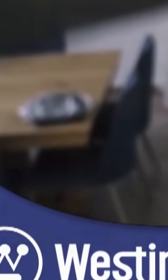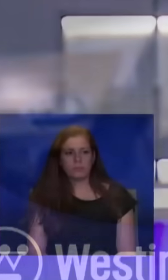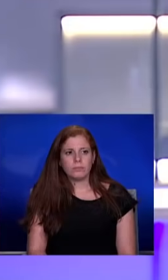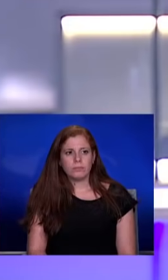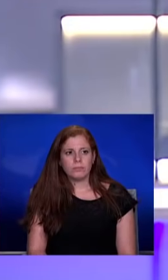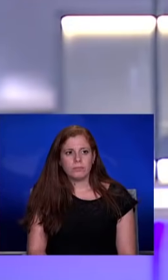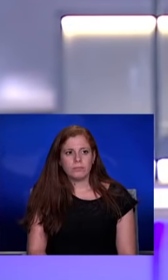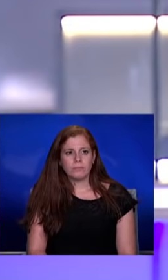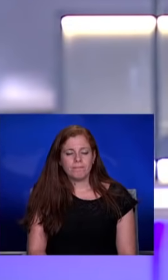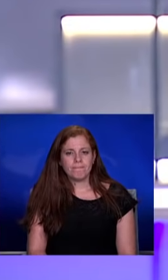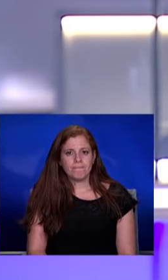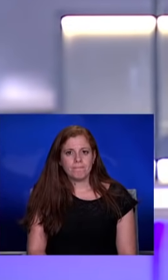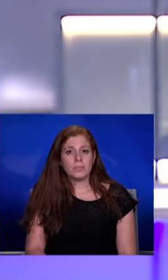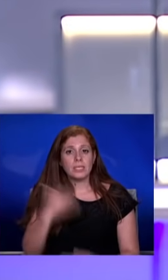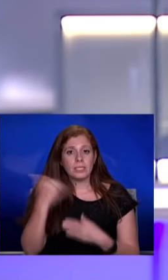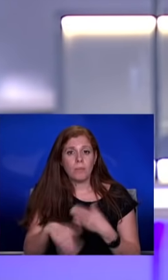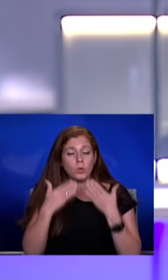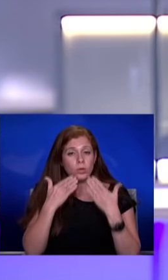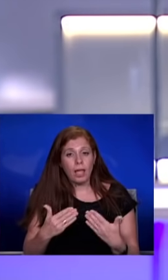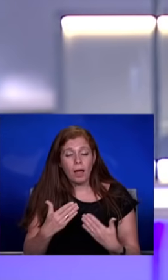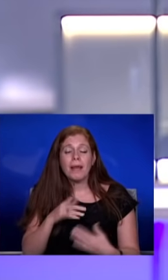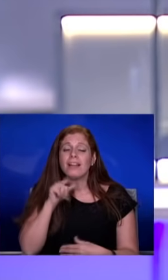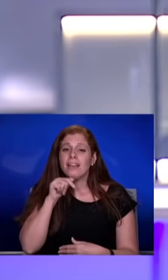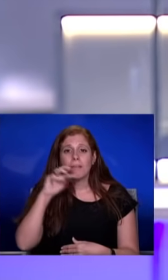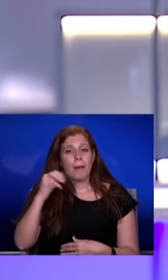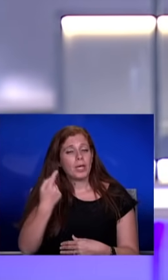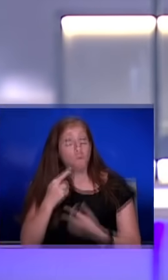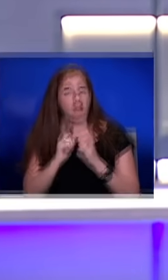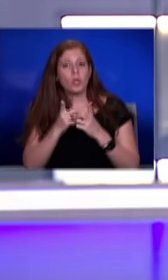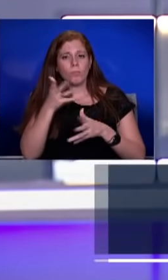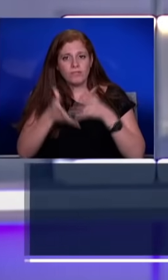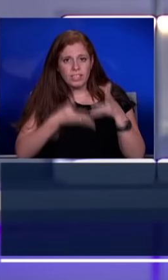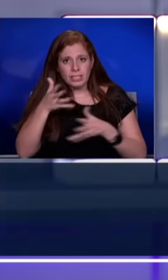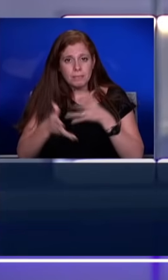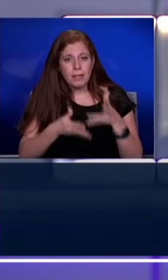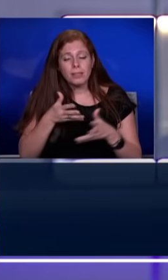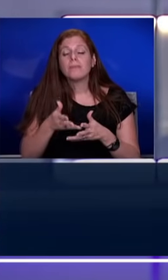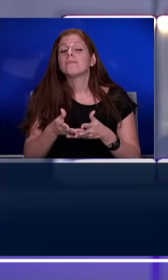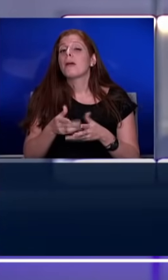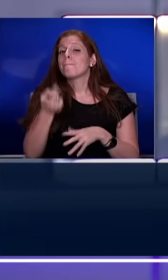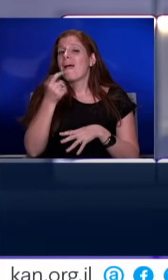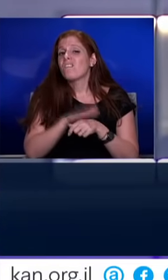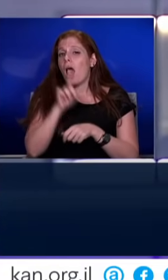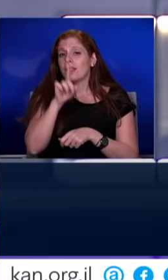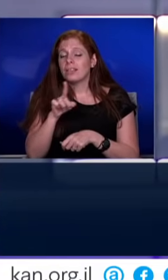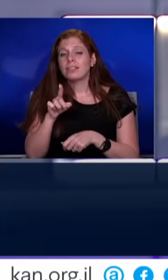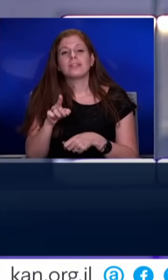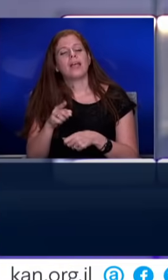שלכם. סיימנו, תודה רבה לליאת מרברגנות על התרגום לשפת הסימנים. ברבע ל-11 דוב גילה רגיש לכם